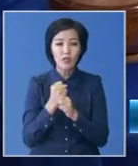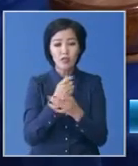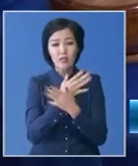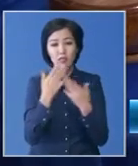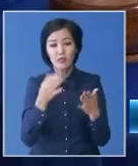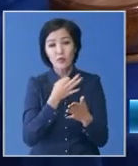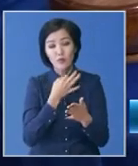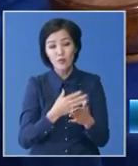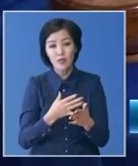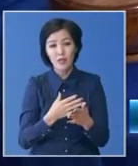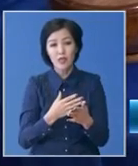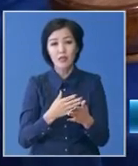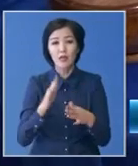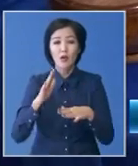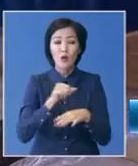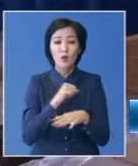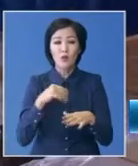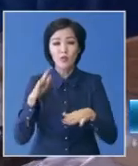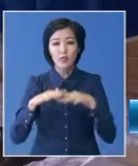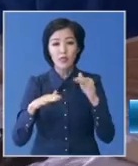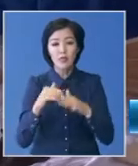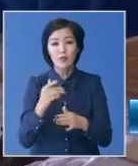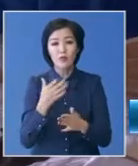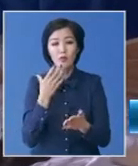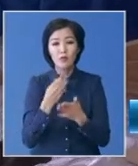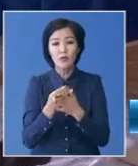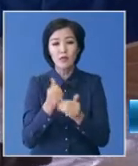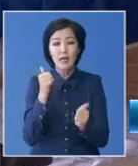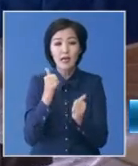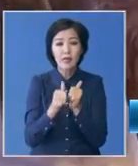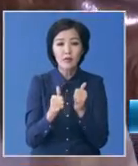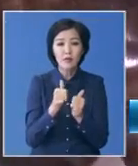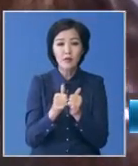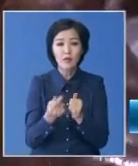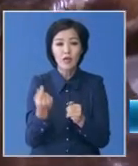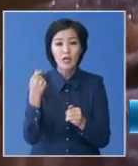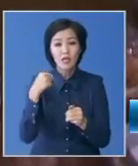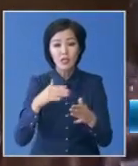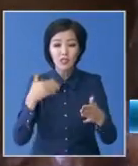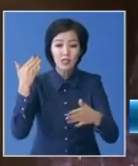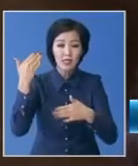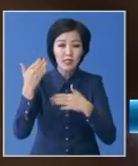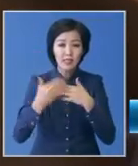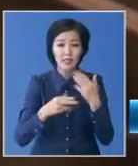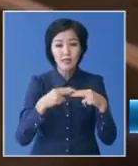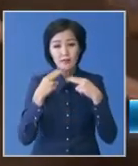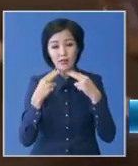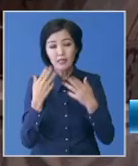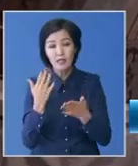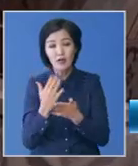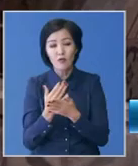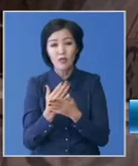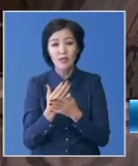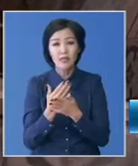Сақтар Ниязбековтің қолынан шыққан бұйымдардың өзіндік мәні бар. Ол әрбір дүниенің ішкі және сыртқы мазмұнына ерекше назар аударады.